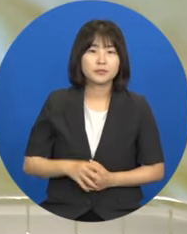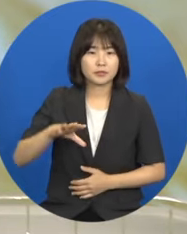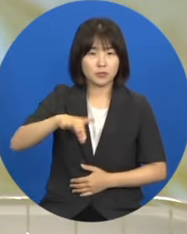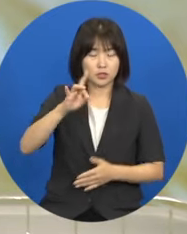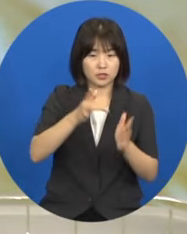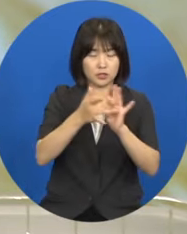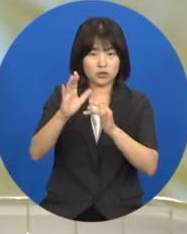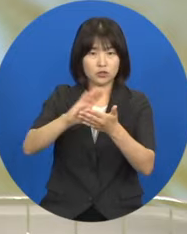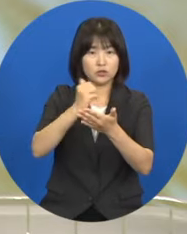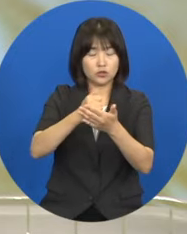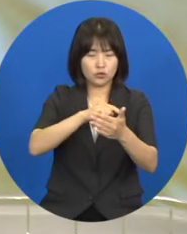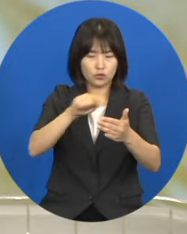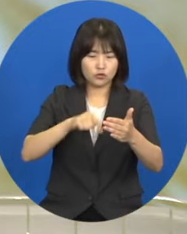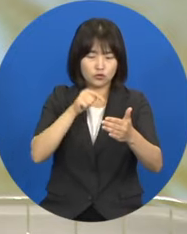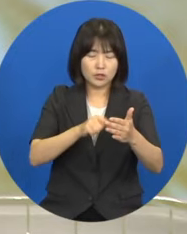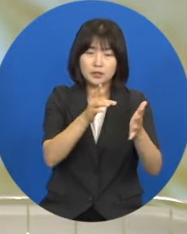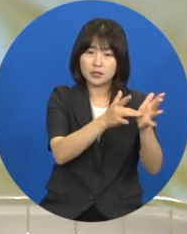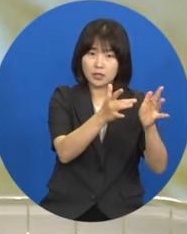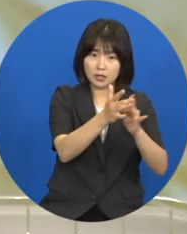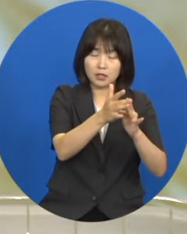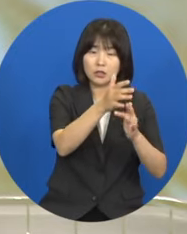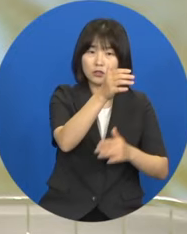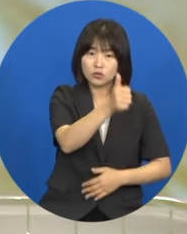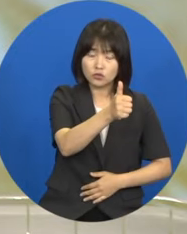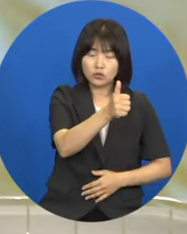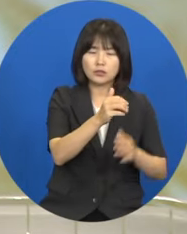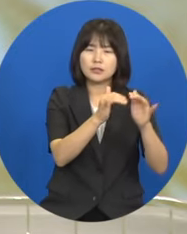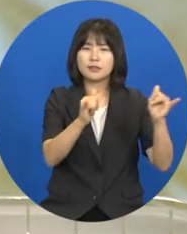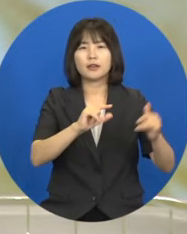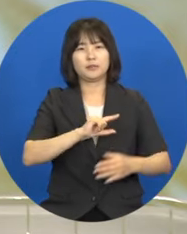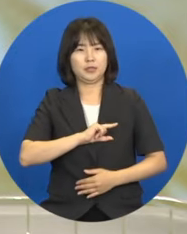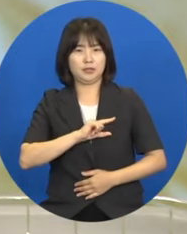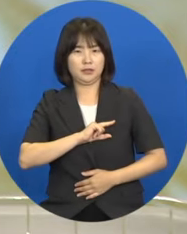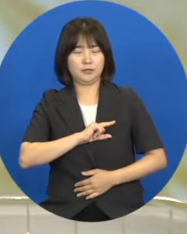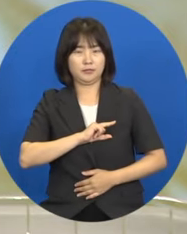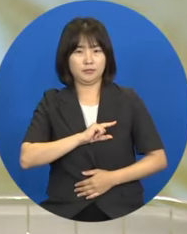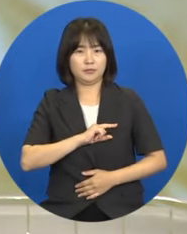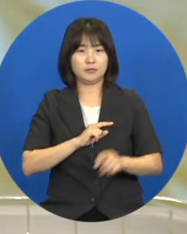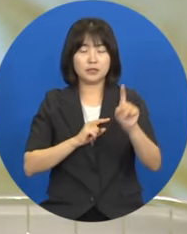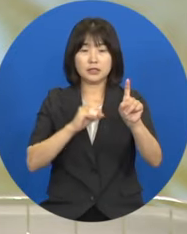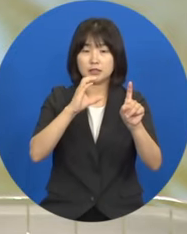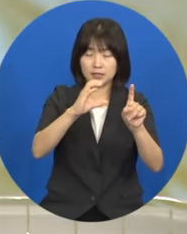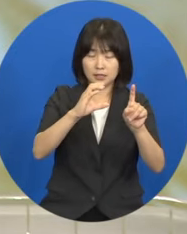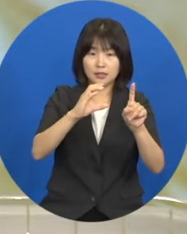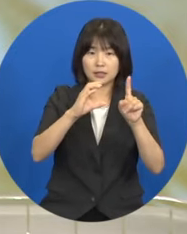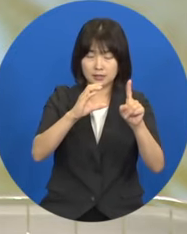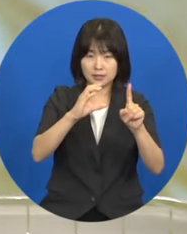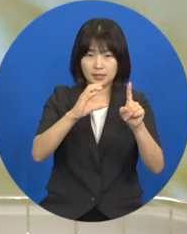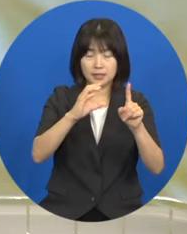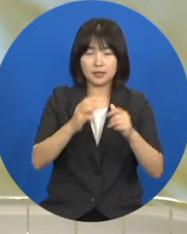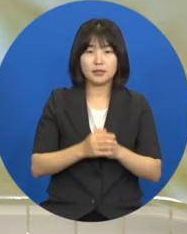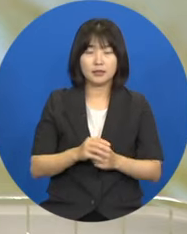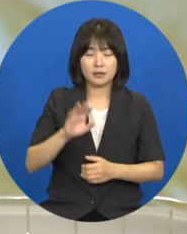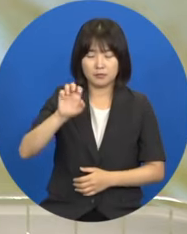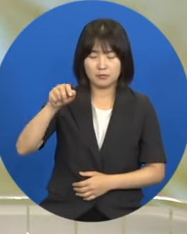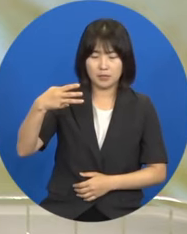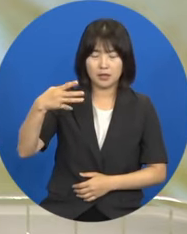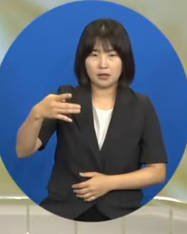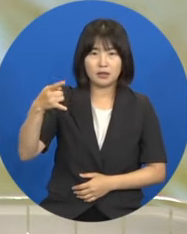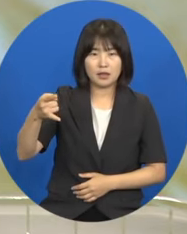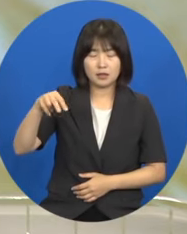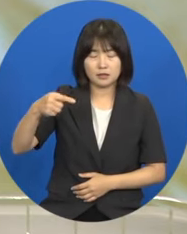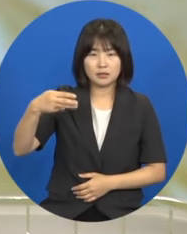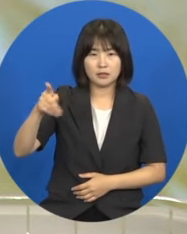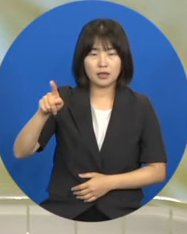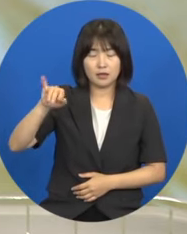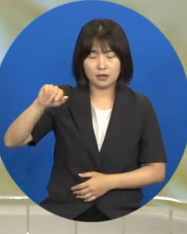예수 그리스도 중에 예수는 사람의 이름입니다. 1세기 팔레스타인 지방에 살았던 사람들 중에 예수라고 하는